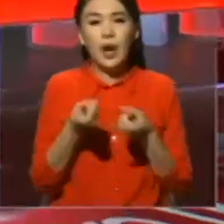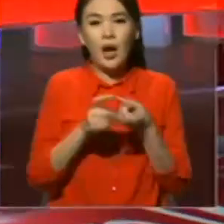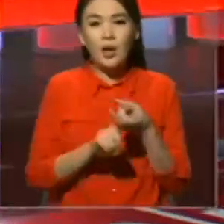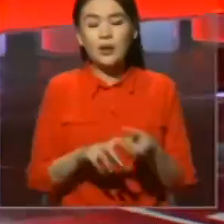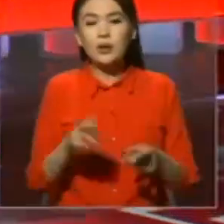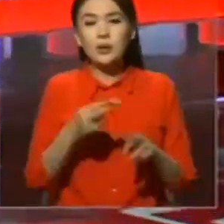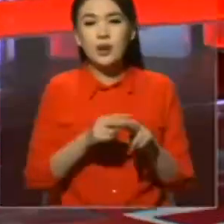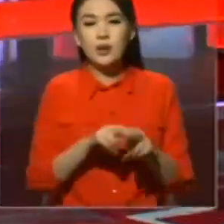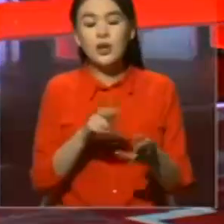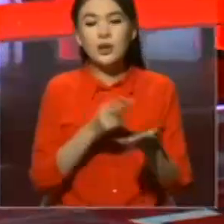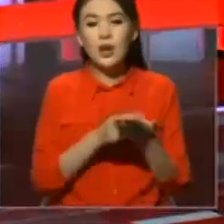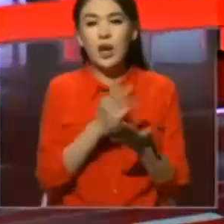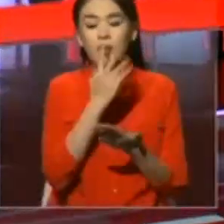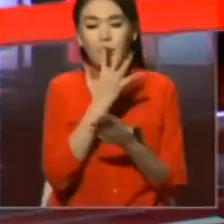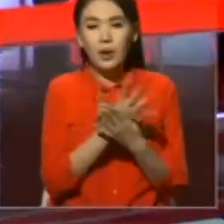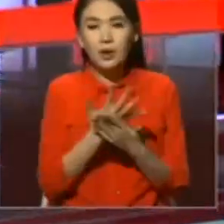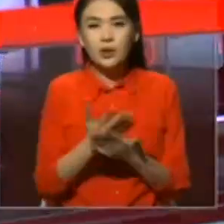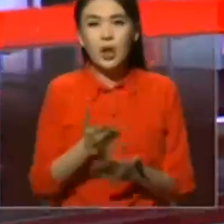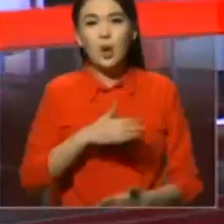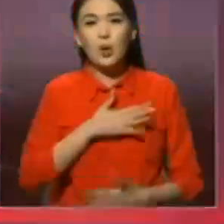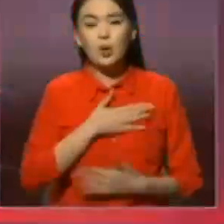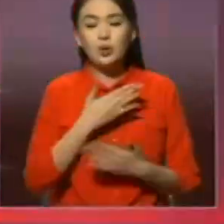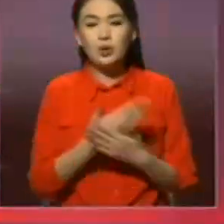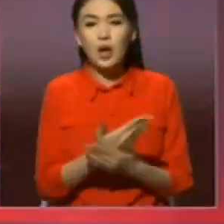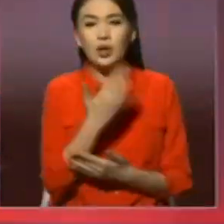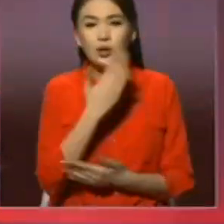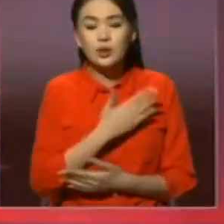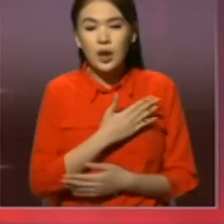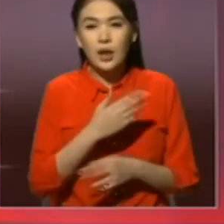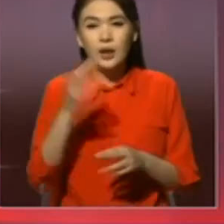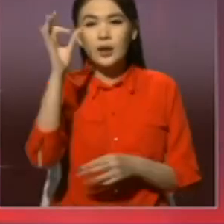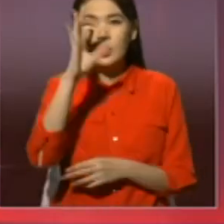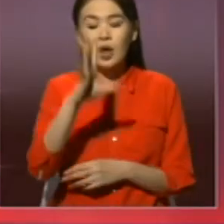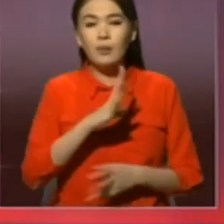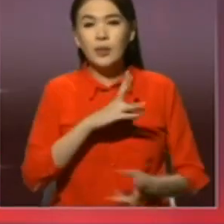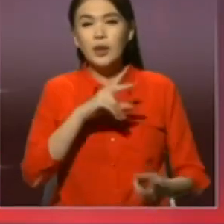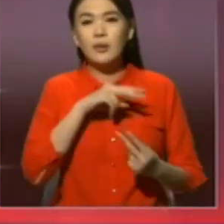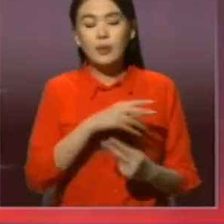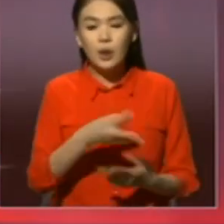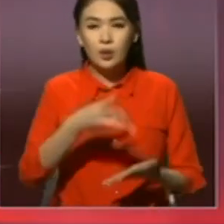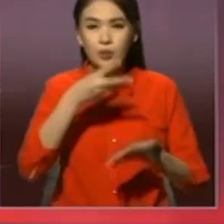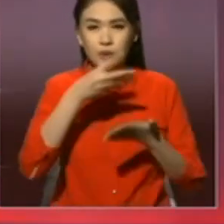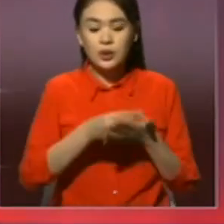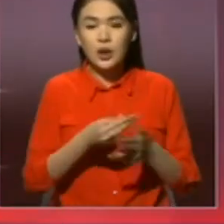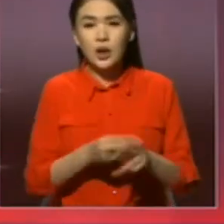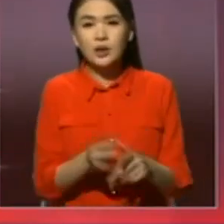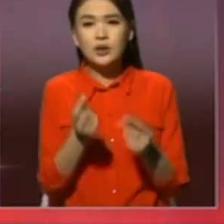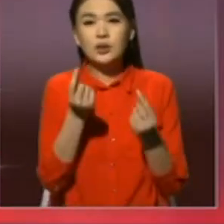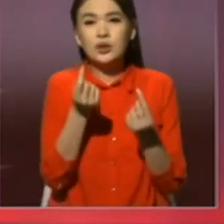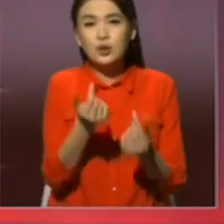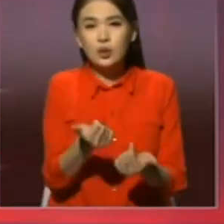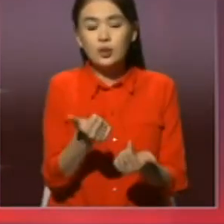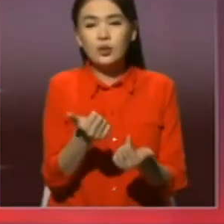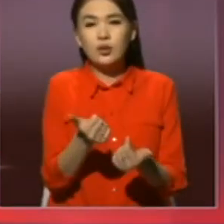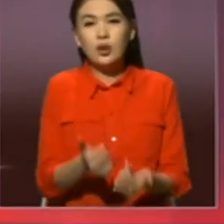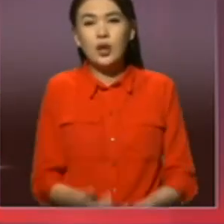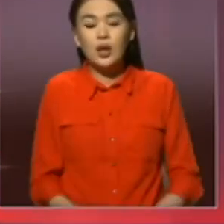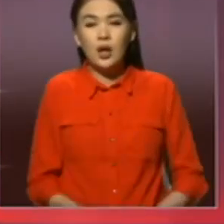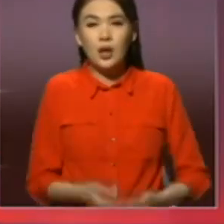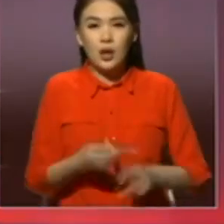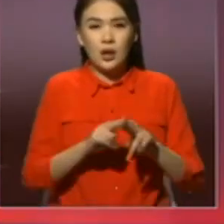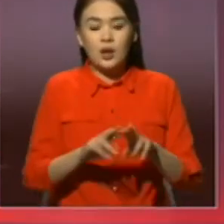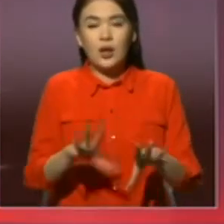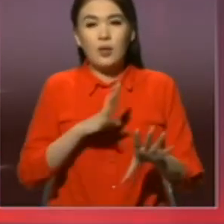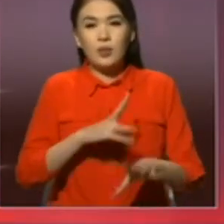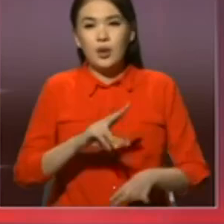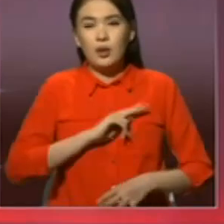дәлелдейтін, өзінің отан сүйгіштігін еңбек арқылы дәлелдейтін, өзінің отанына деген сәлде бір қызмет